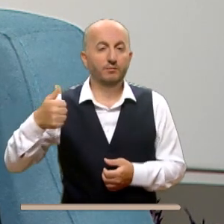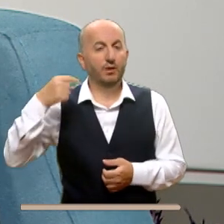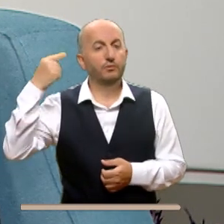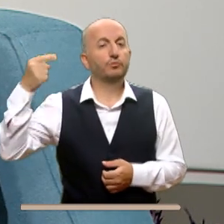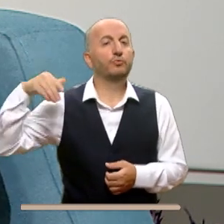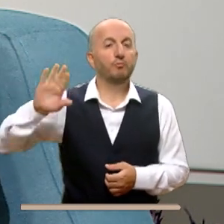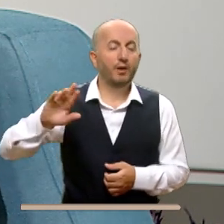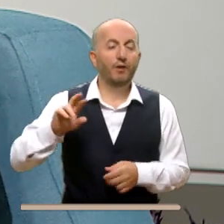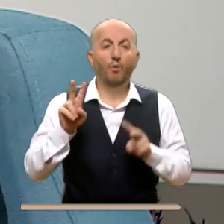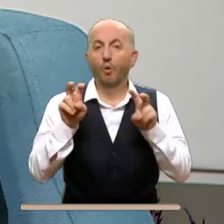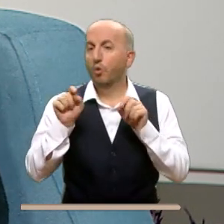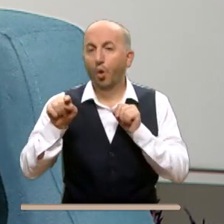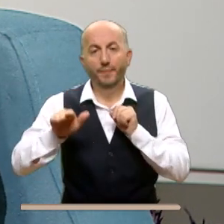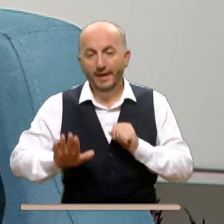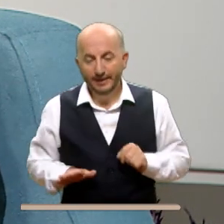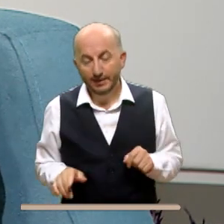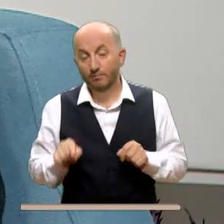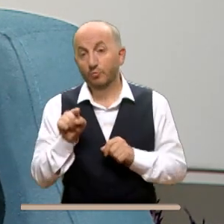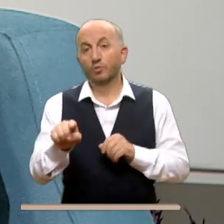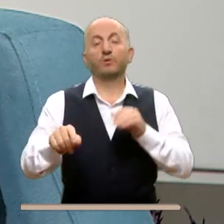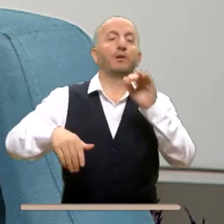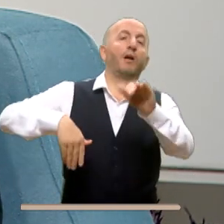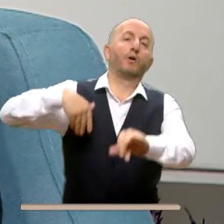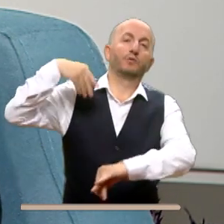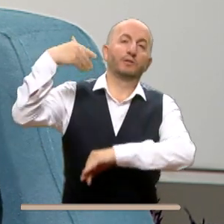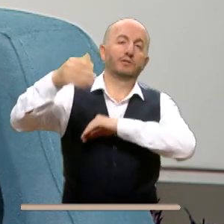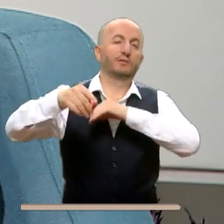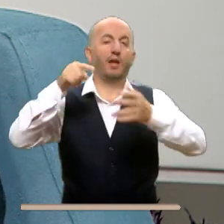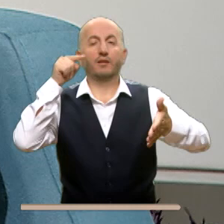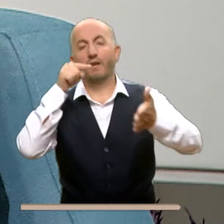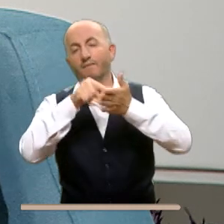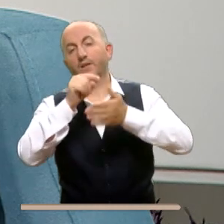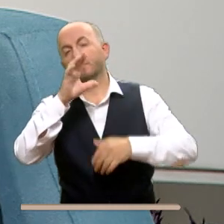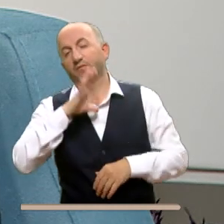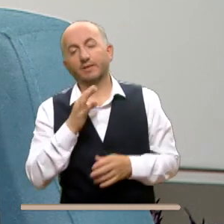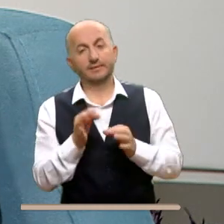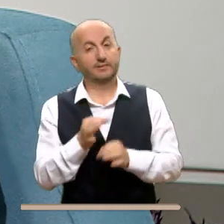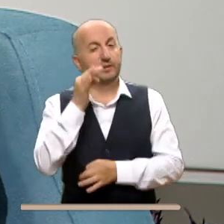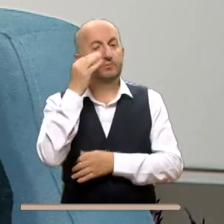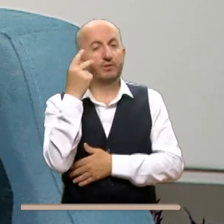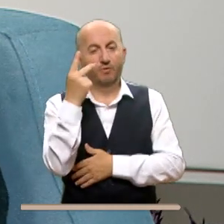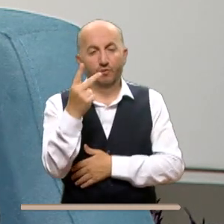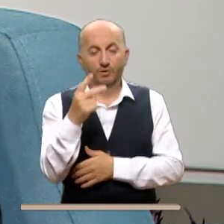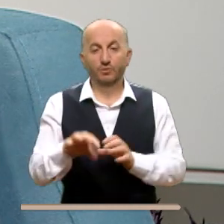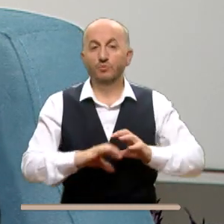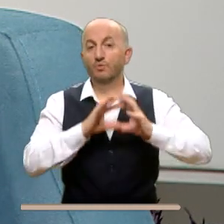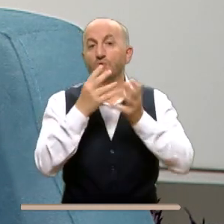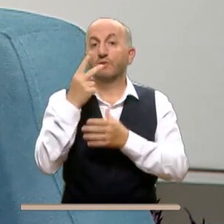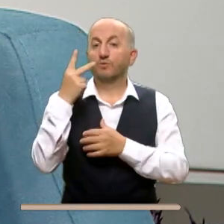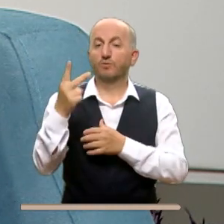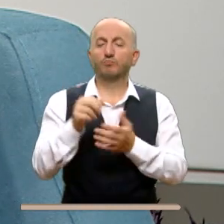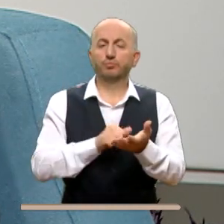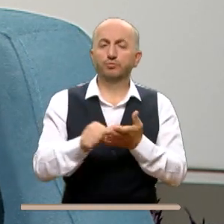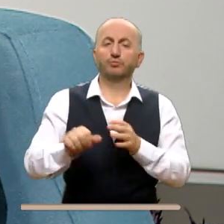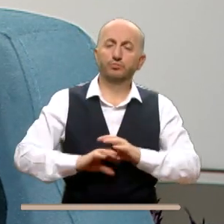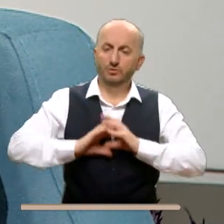düşünmeyin. Mesele o değil. Bunun daha ötesinde dertlerimiz var. Biz insanımıza yönelik, dünyaya yönelik, bütün